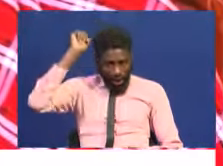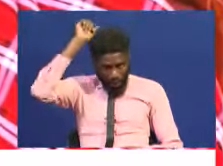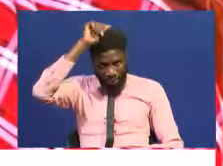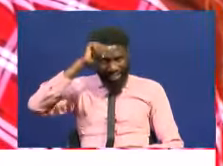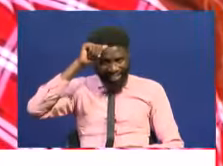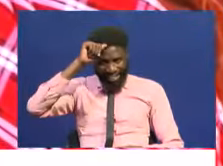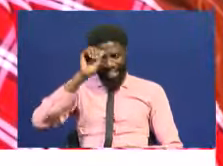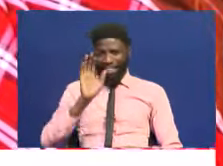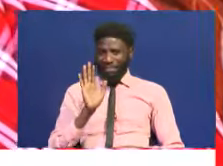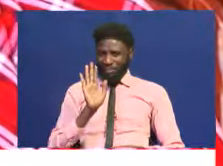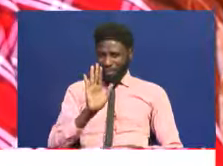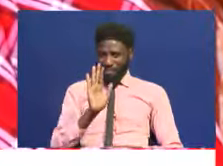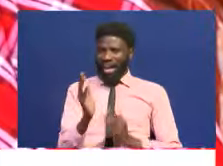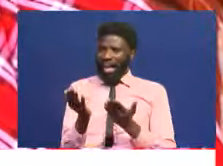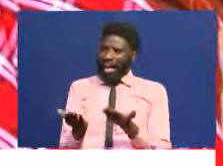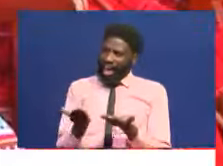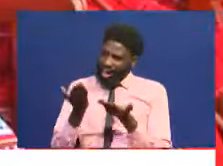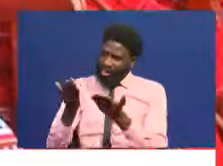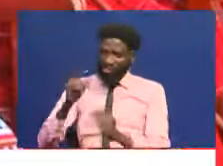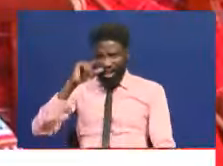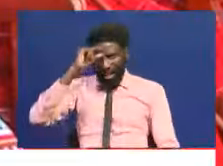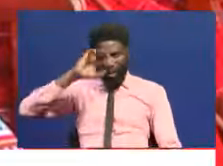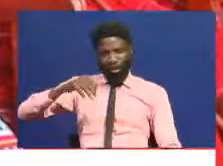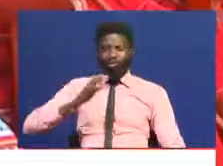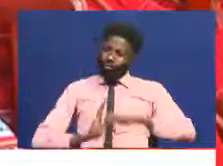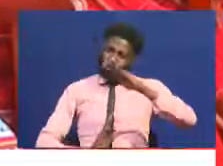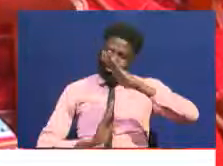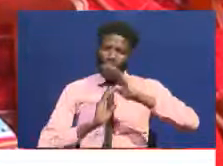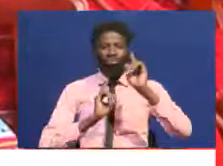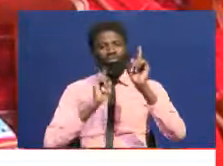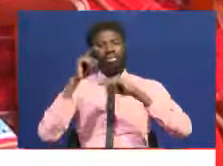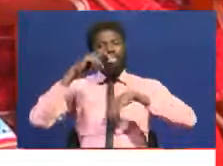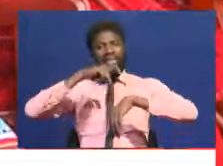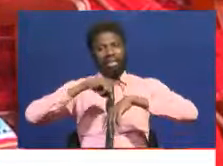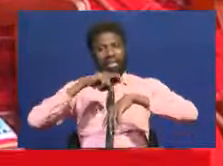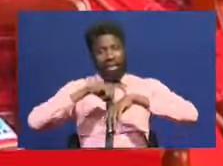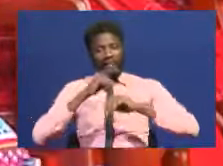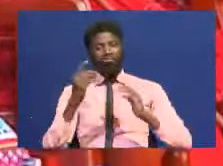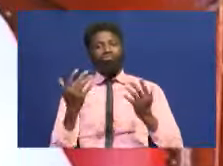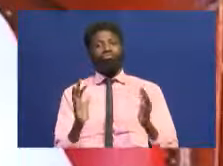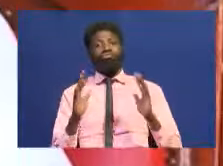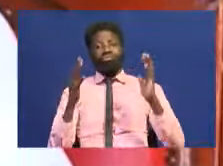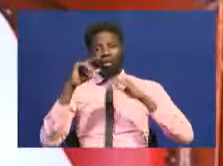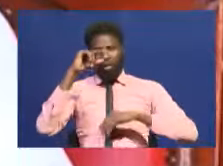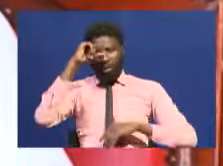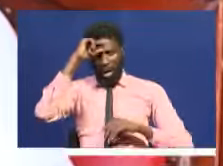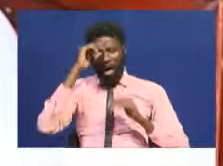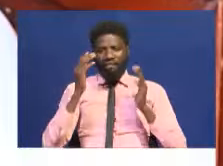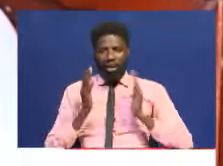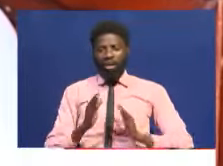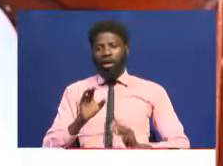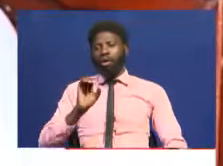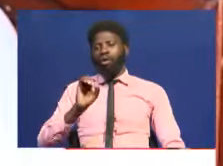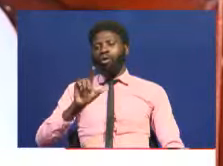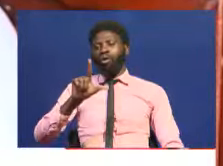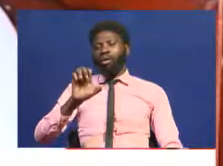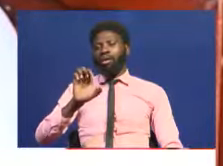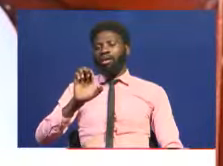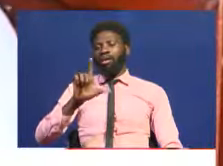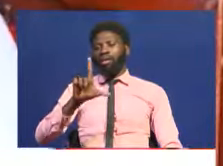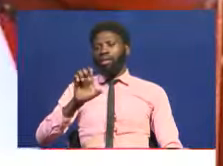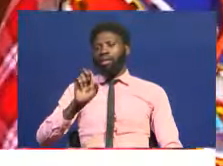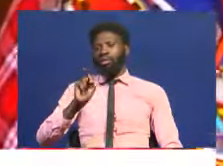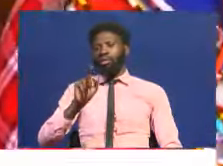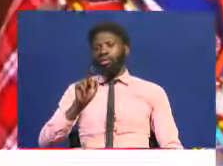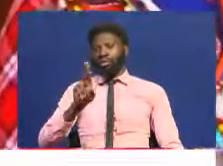ilisheheni wakati wa sherehe za sikukuu ya Madaraka. Wakiongozwa na Governor Joseph Ole Lenku, viongozi hao walikosoa baadhi ya mashirika